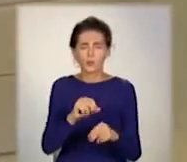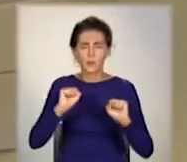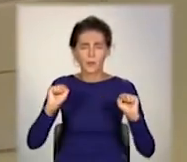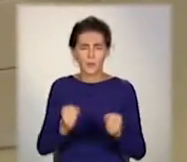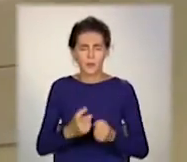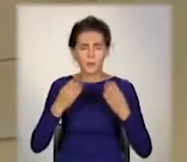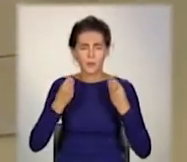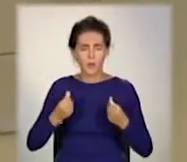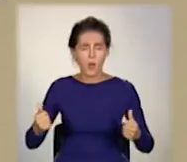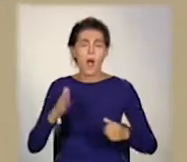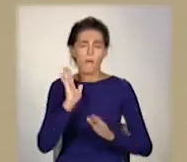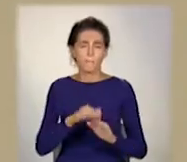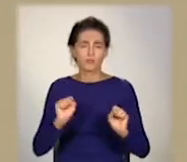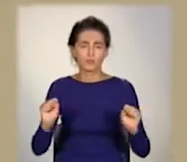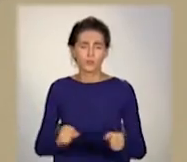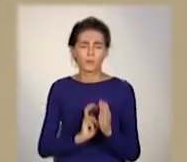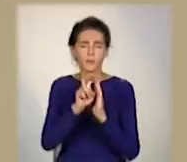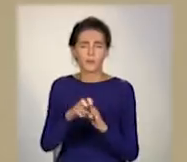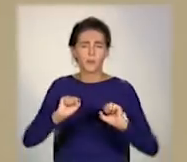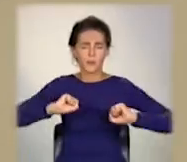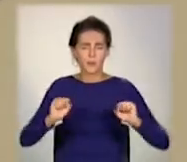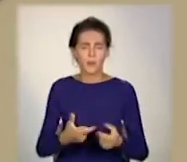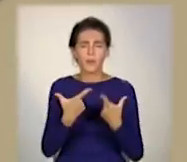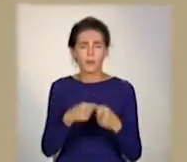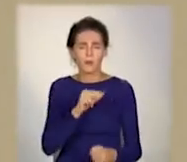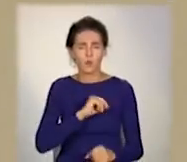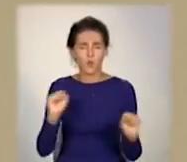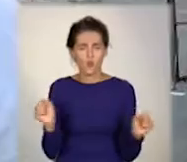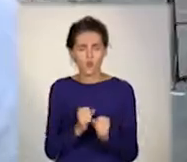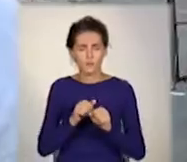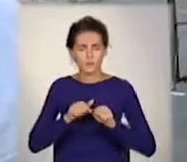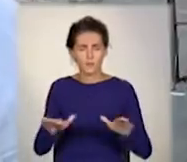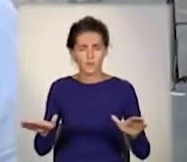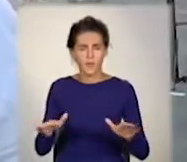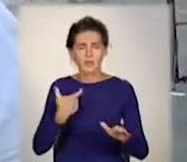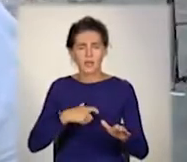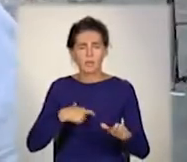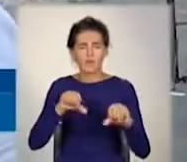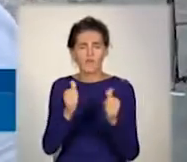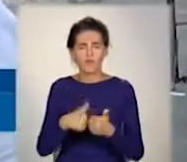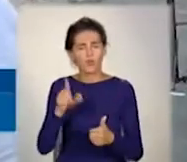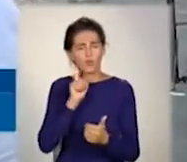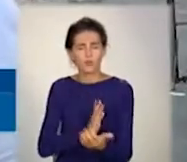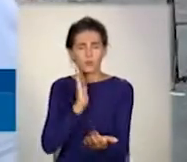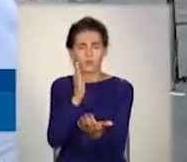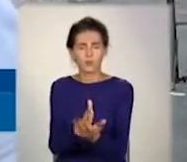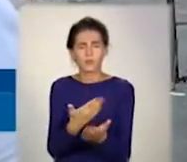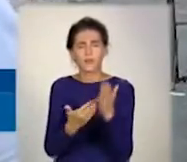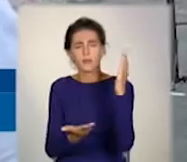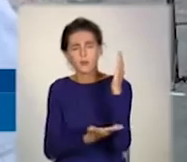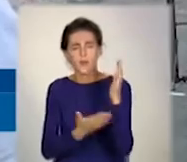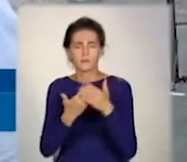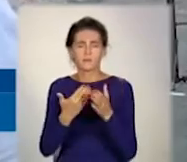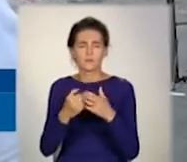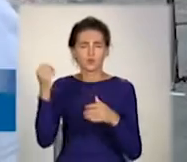остудитися у затінку, а вже потім заходити до приміщення, де працює кондиціонер. Сформувати собі маршрут таким образом, от, може, мимо дерев, де є